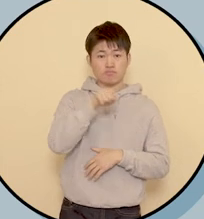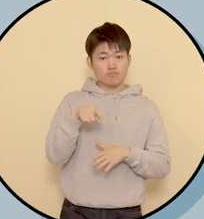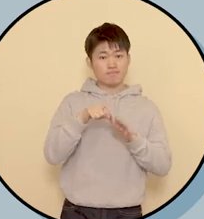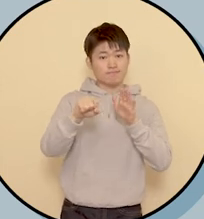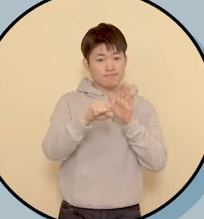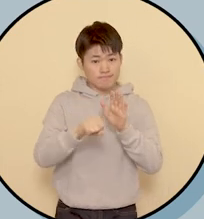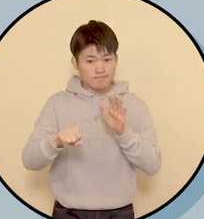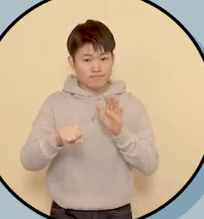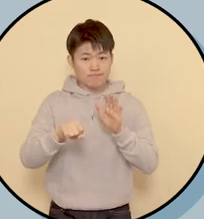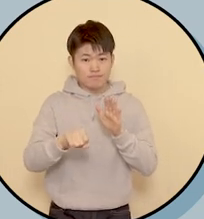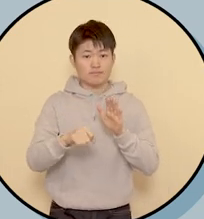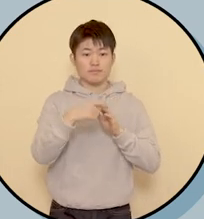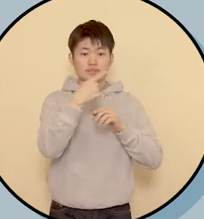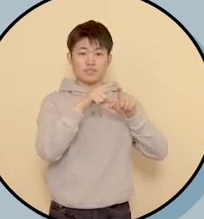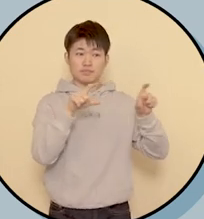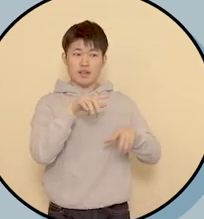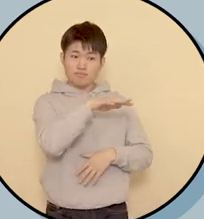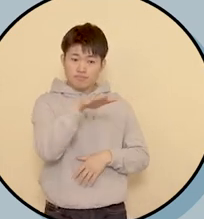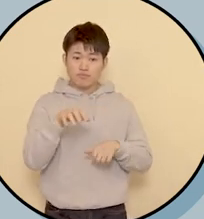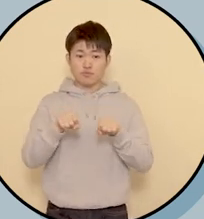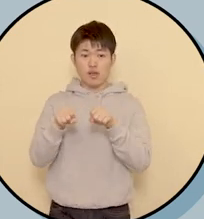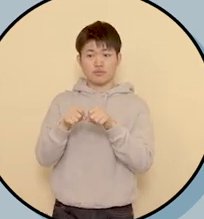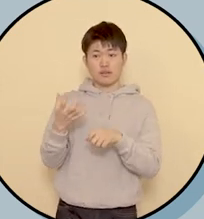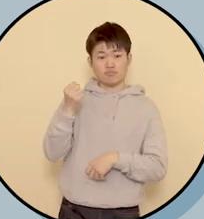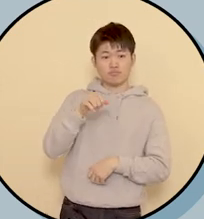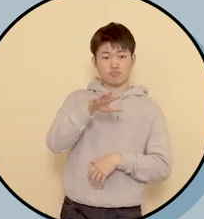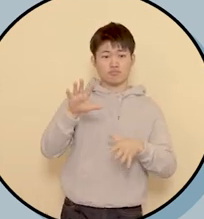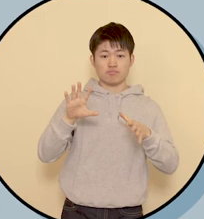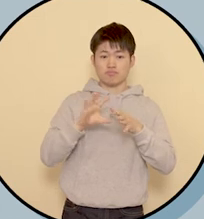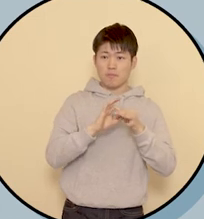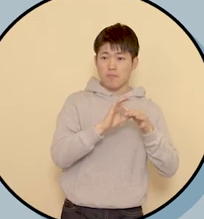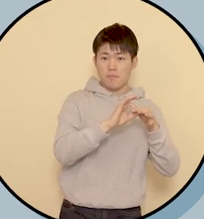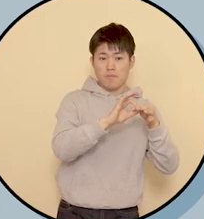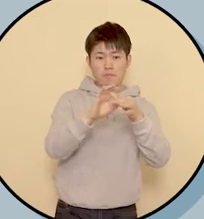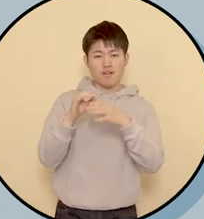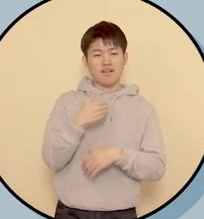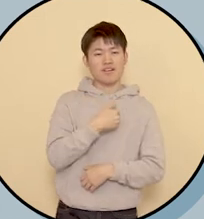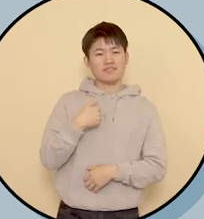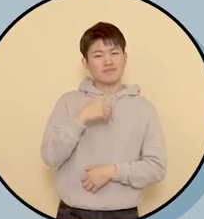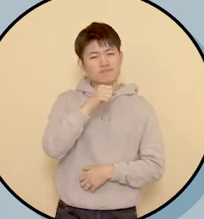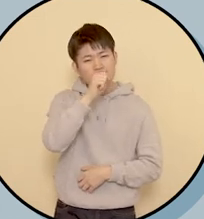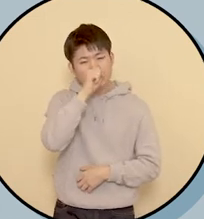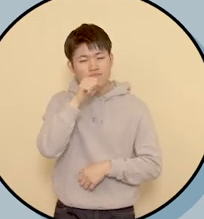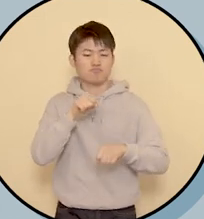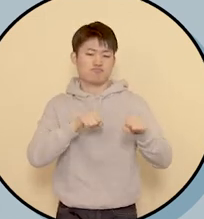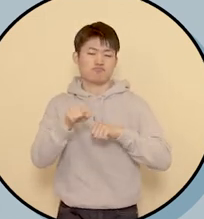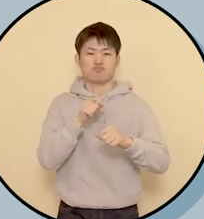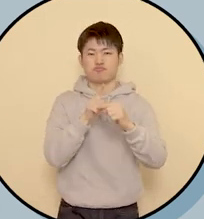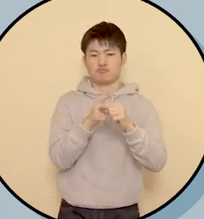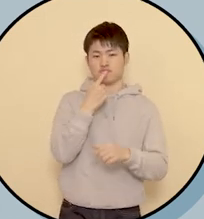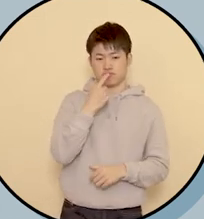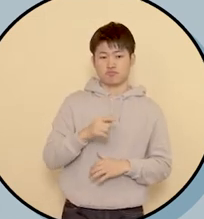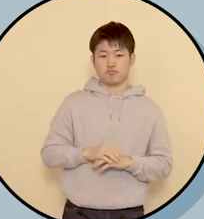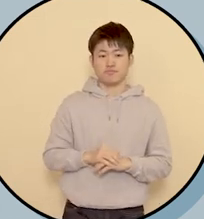思って、それを利用して他の一般の人たちと障害のある人たちとつながっていけたら